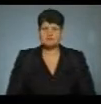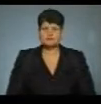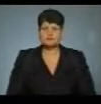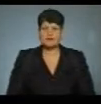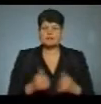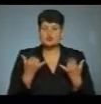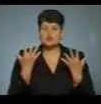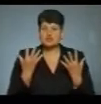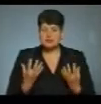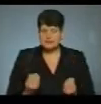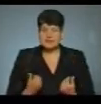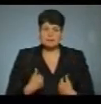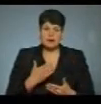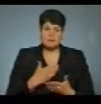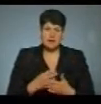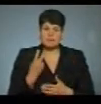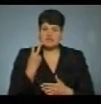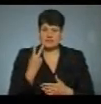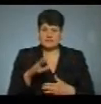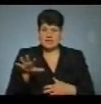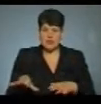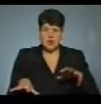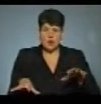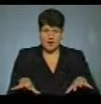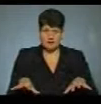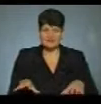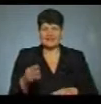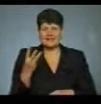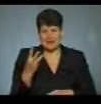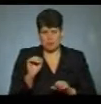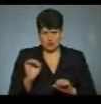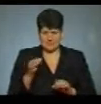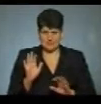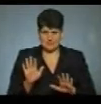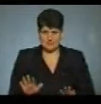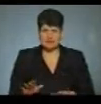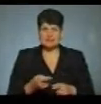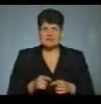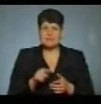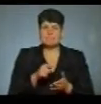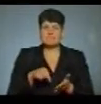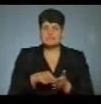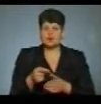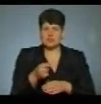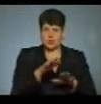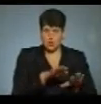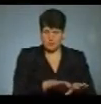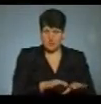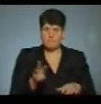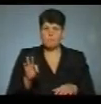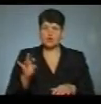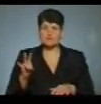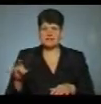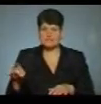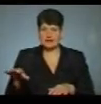На сьогоднішній день ми маємо дві таких локації, три навіть можна сказати. Це місто Тернопіль, це Монастирський